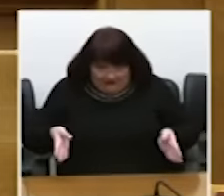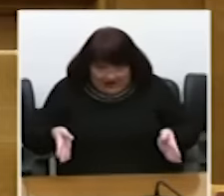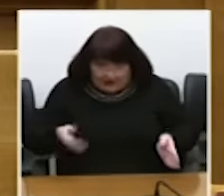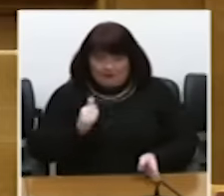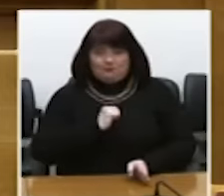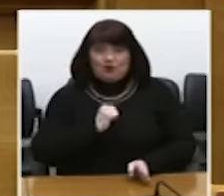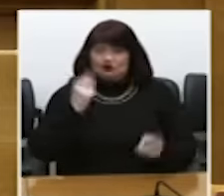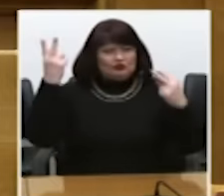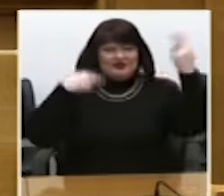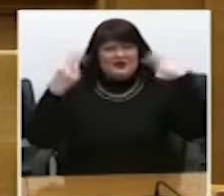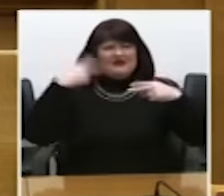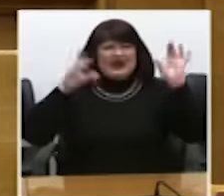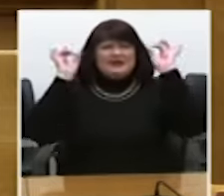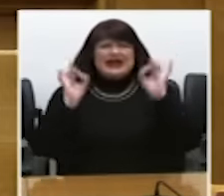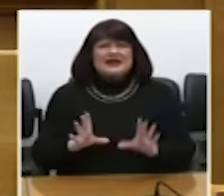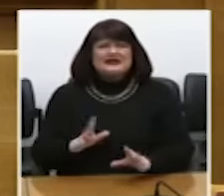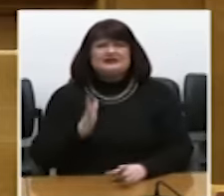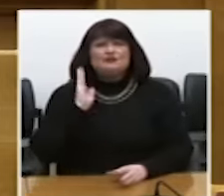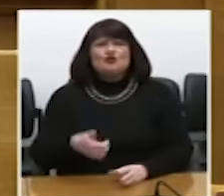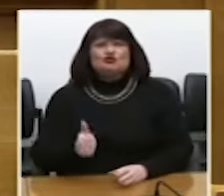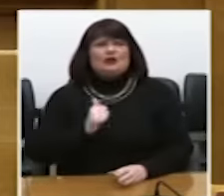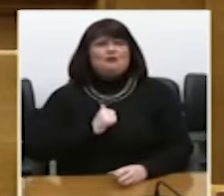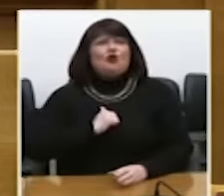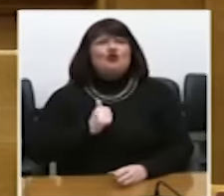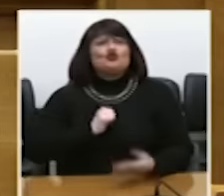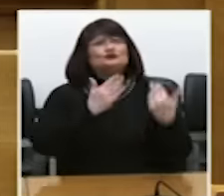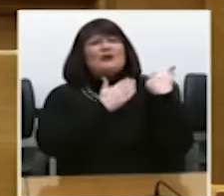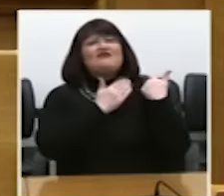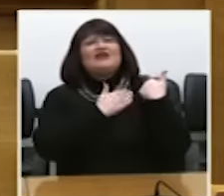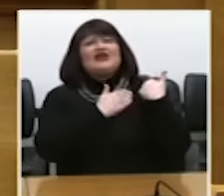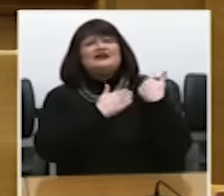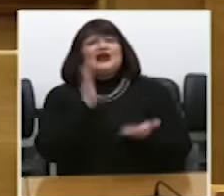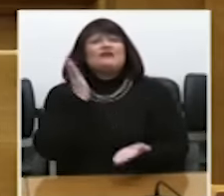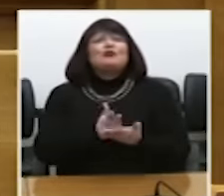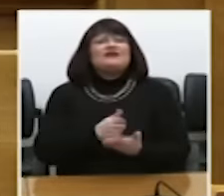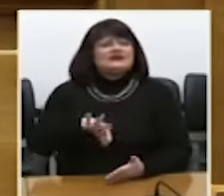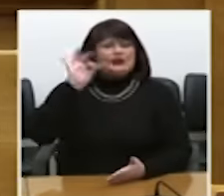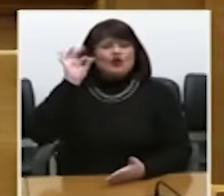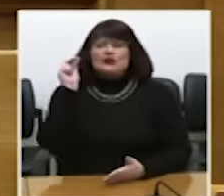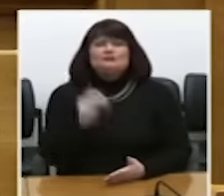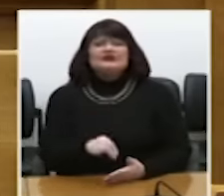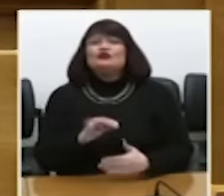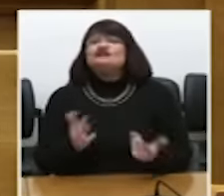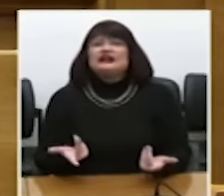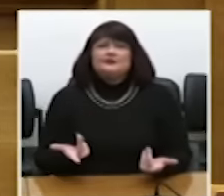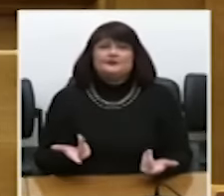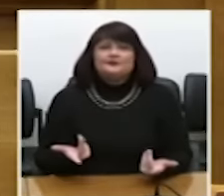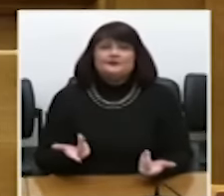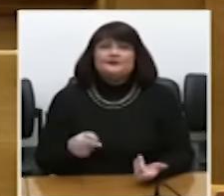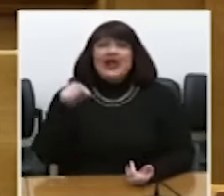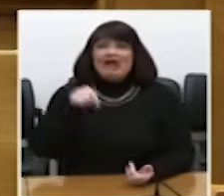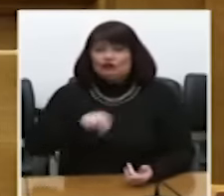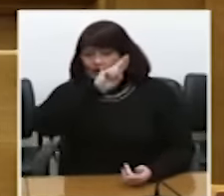βλέπει κανείς και μπορούσε να πάρει την ευθύνη της επιλογής του. Αυτό έρχεστε και το